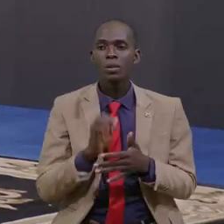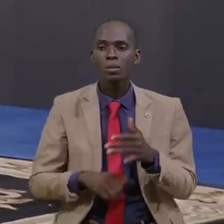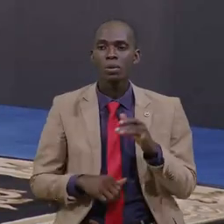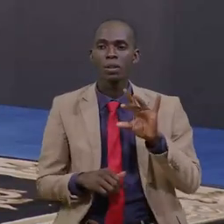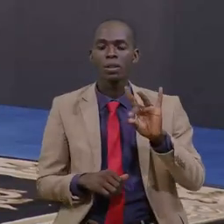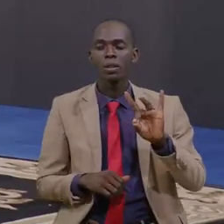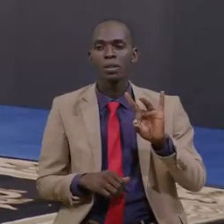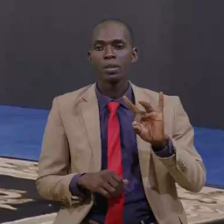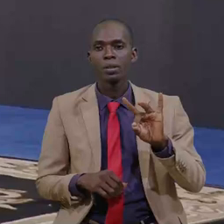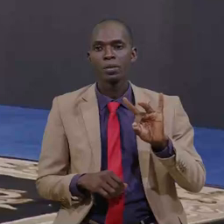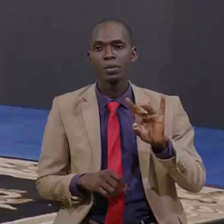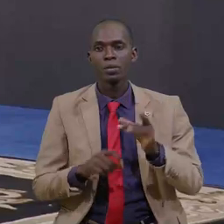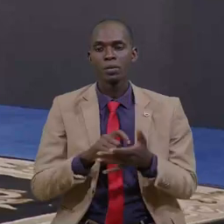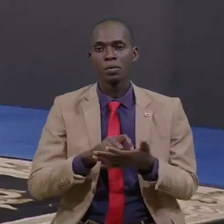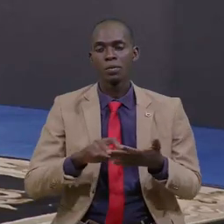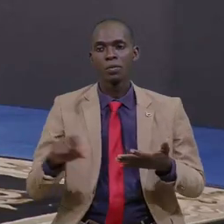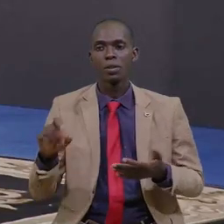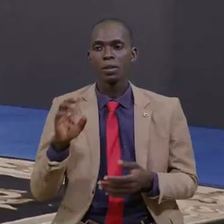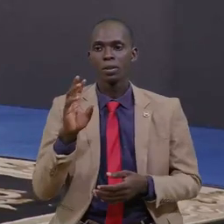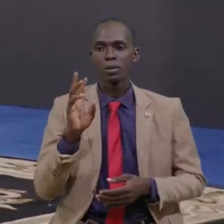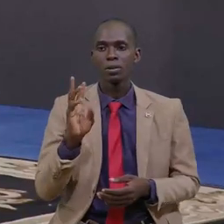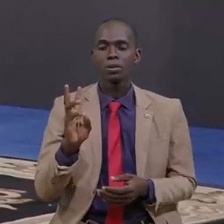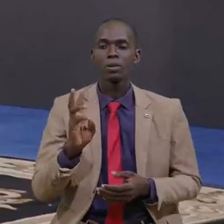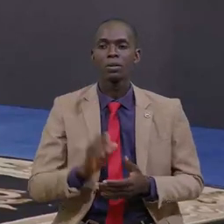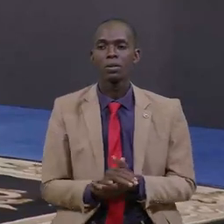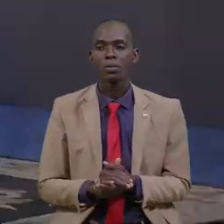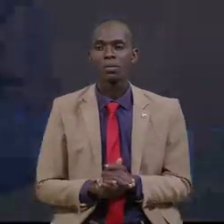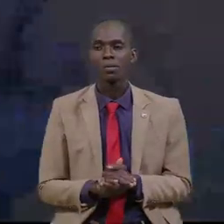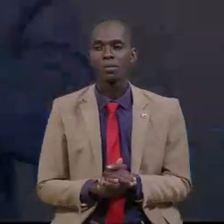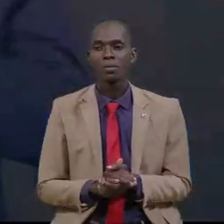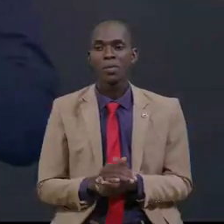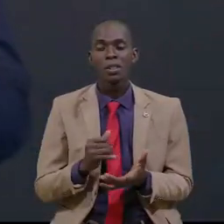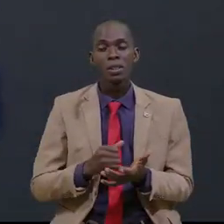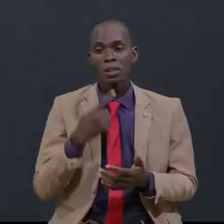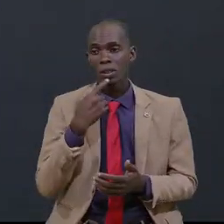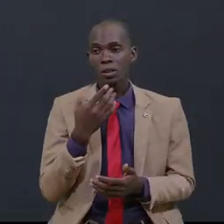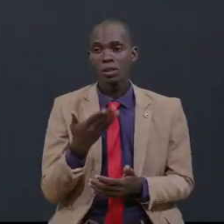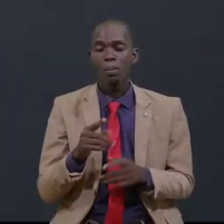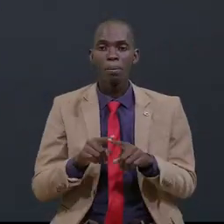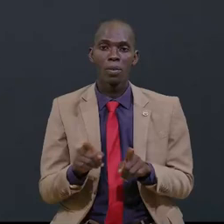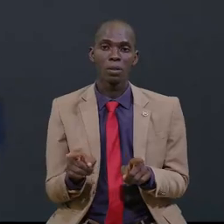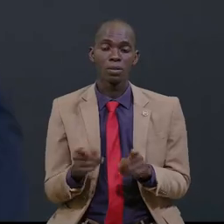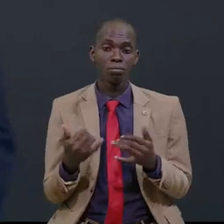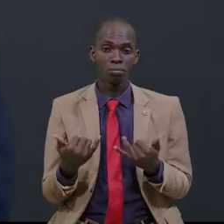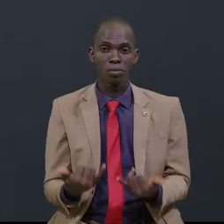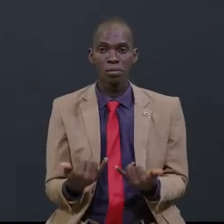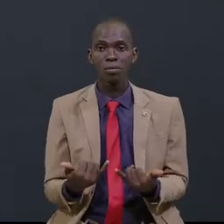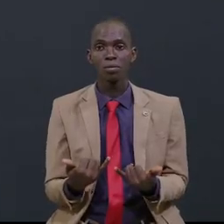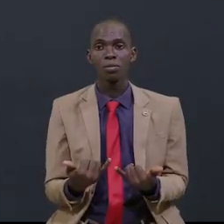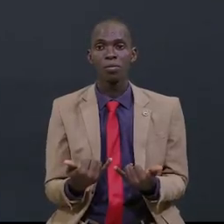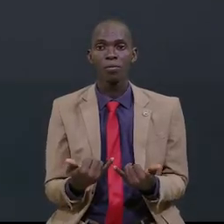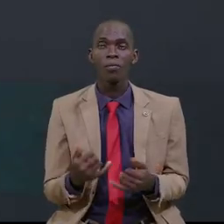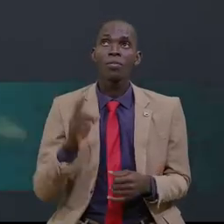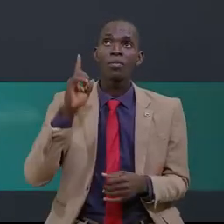6. Hébreu 8. Nous lisons à partir du verset 6. Il dit. Mais